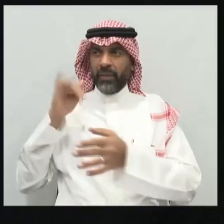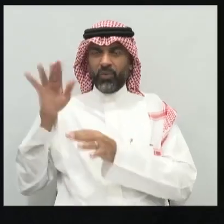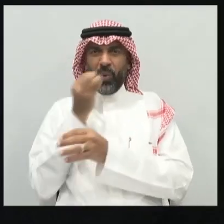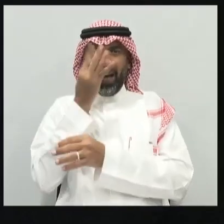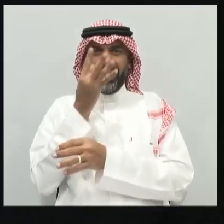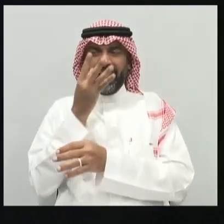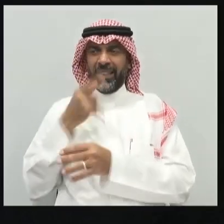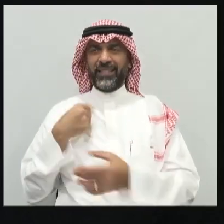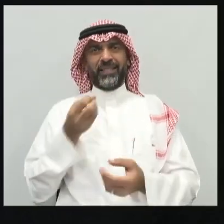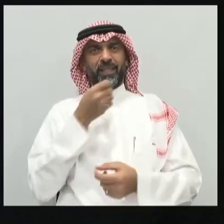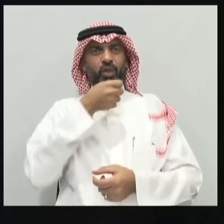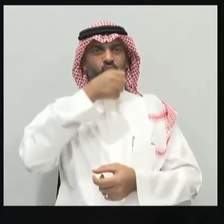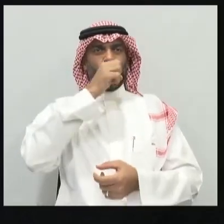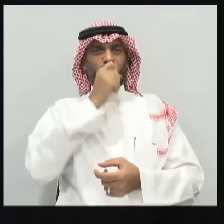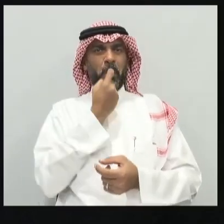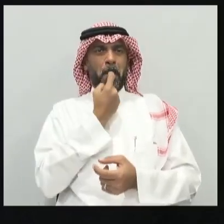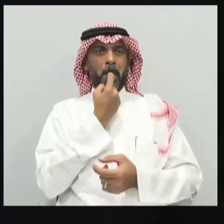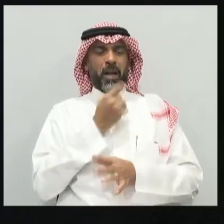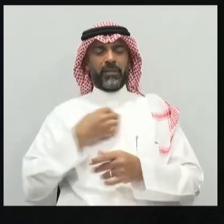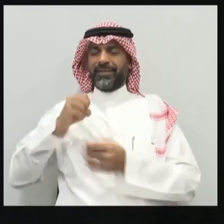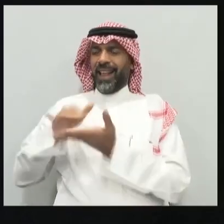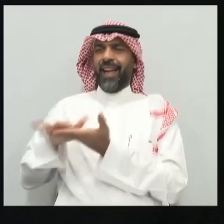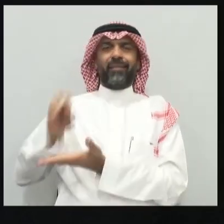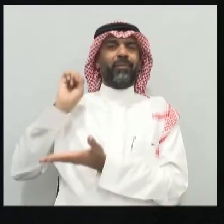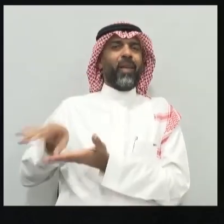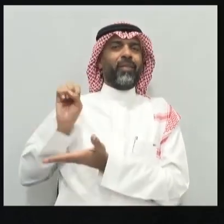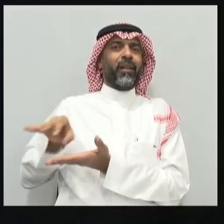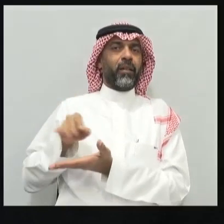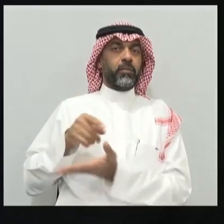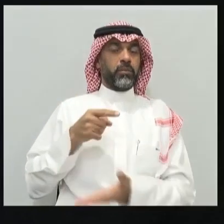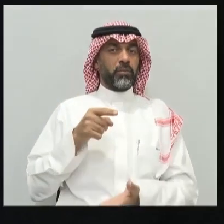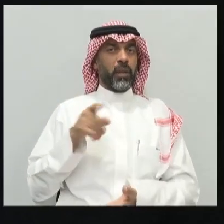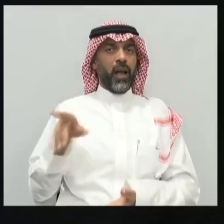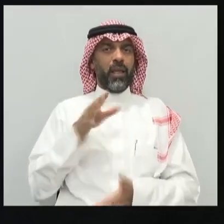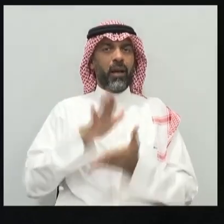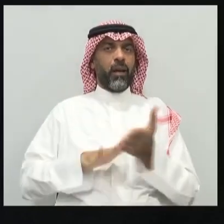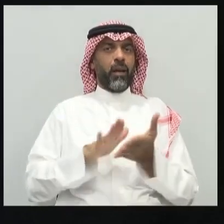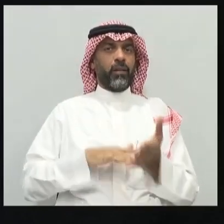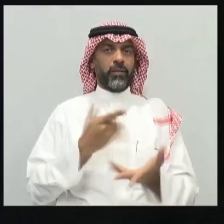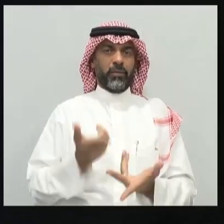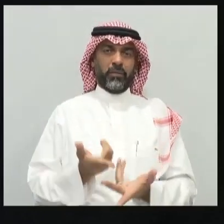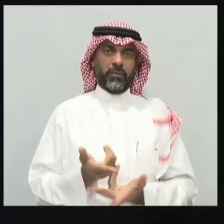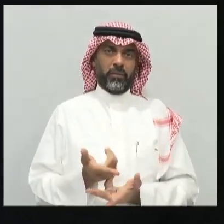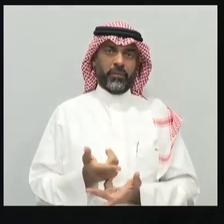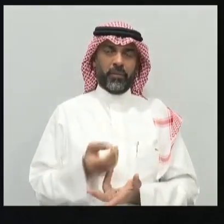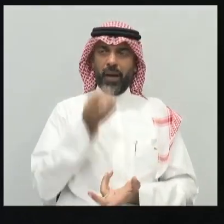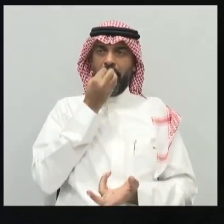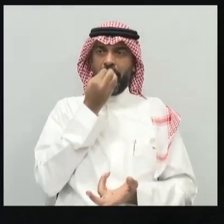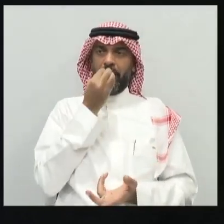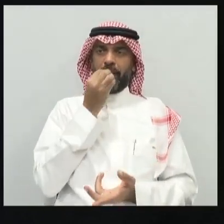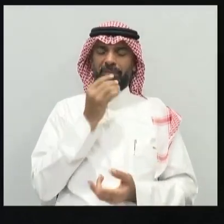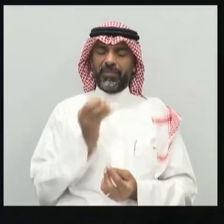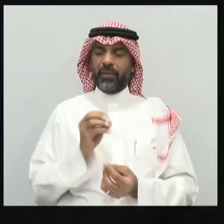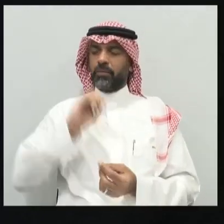لوث الحديقه لان رمينا اشياء ضاره اذا شربنا عصير ورميناه بالشارع سلوك